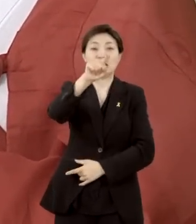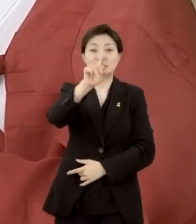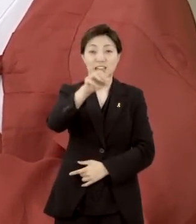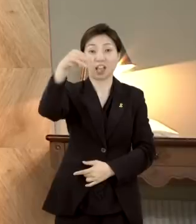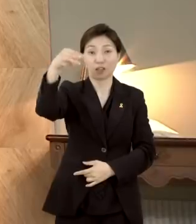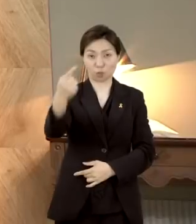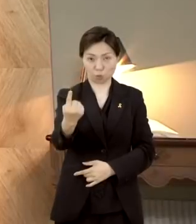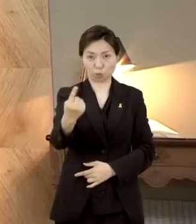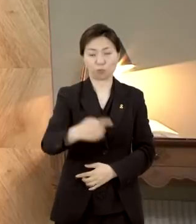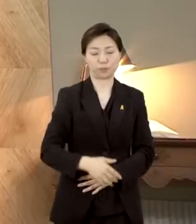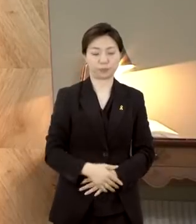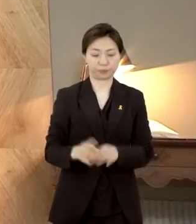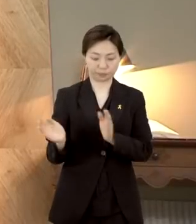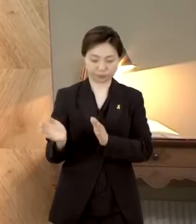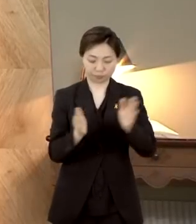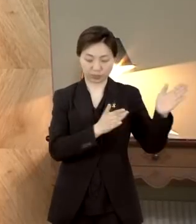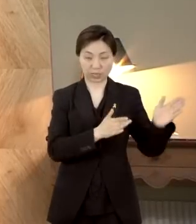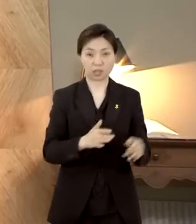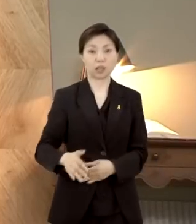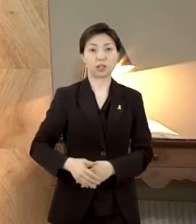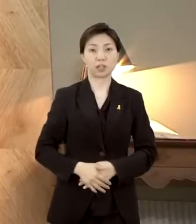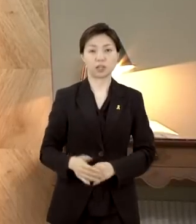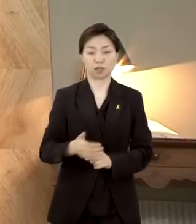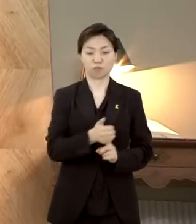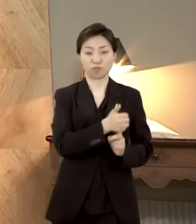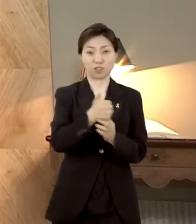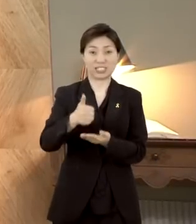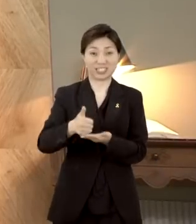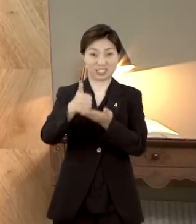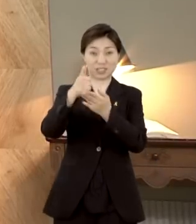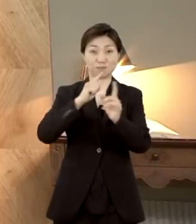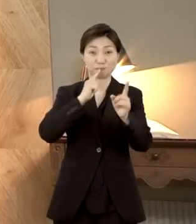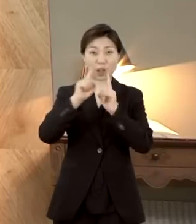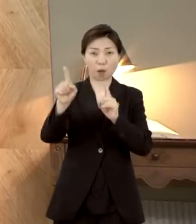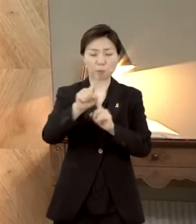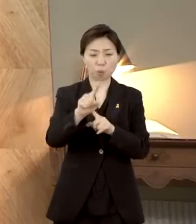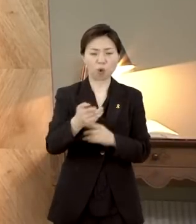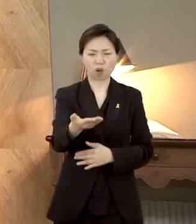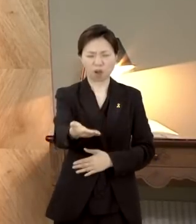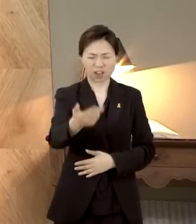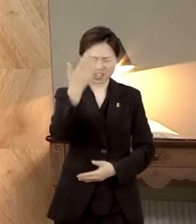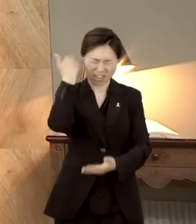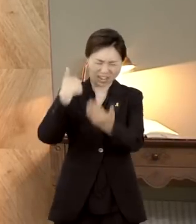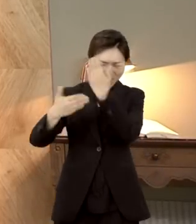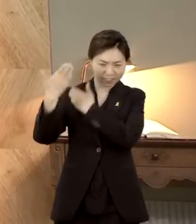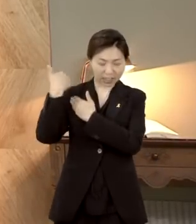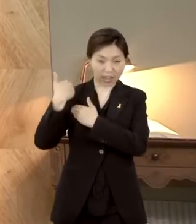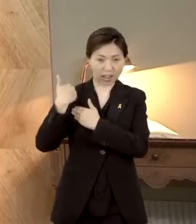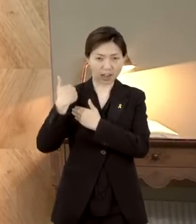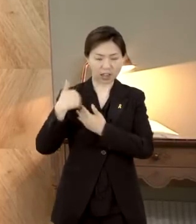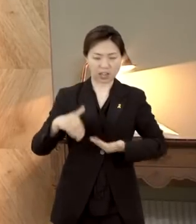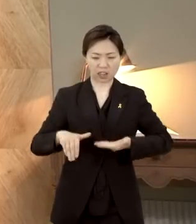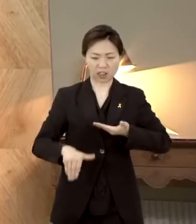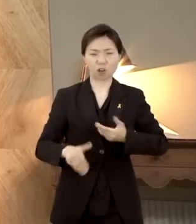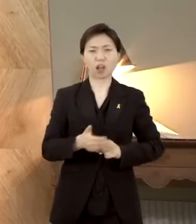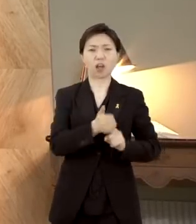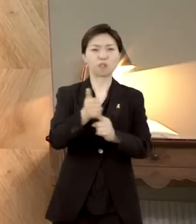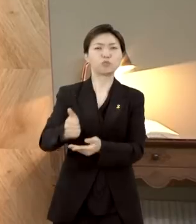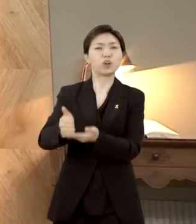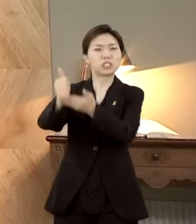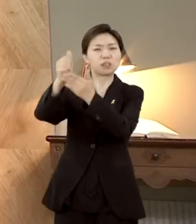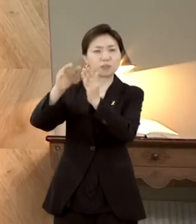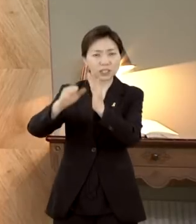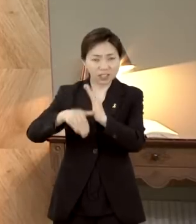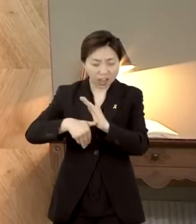그대는 과거 전생 가서 부처님 시대 때 장로 비구로구나